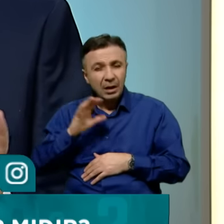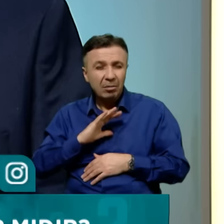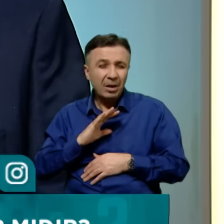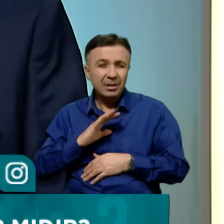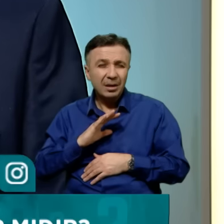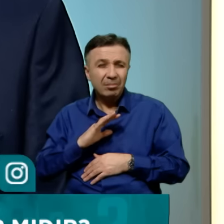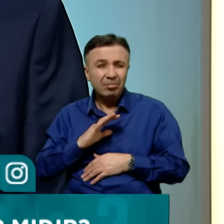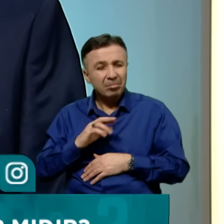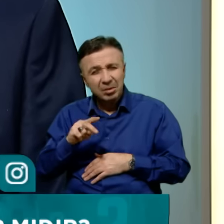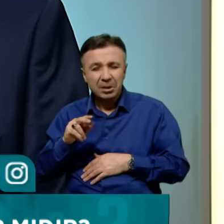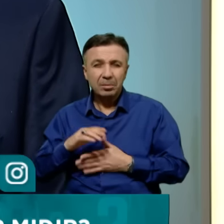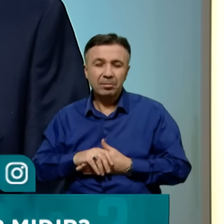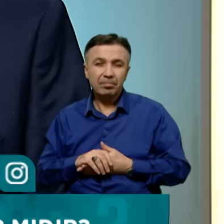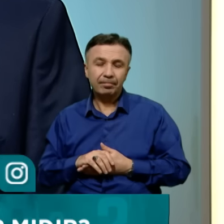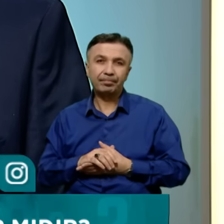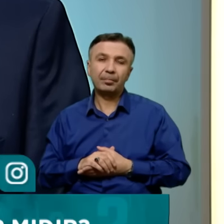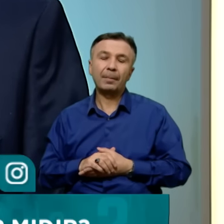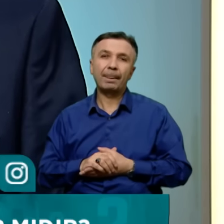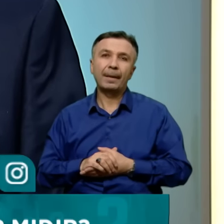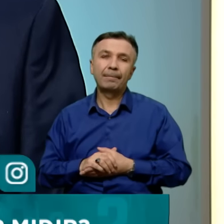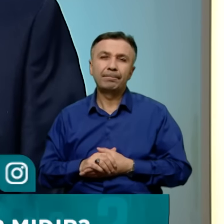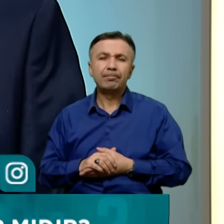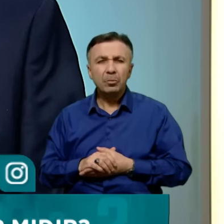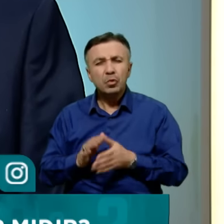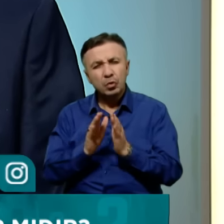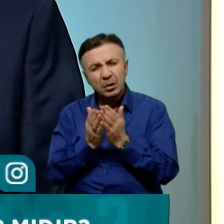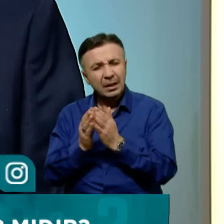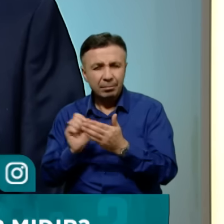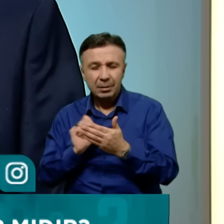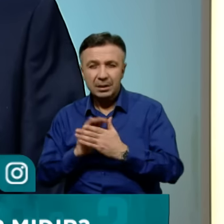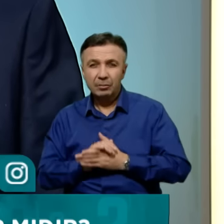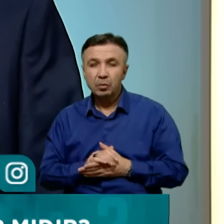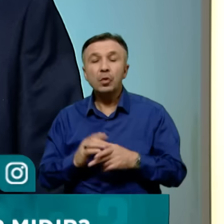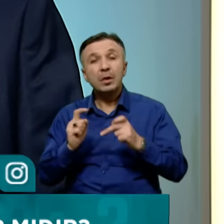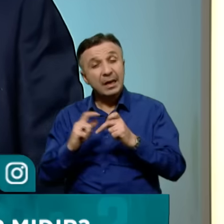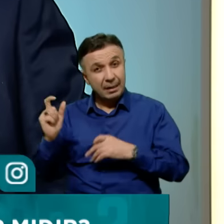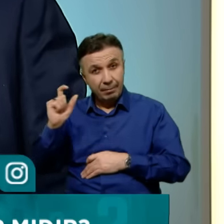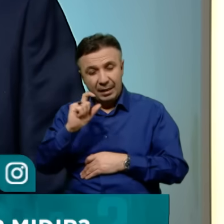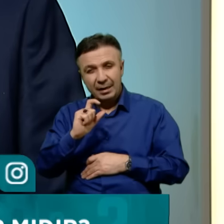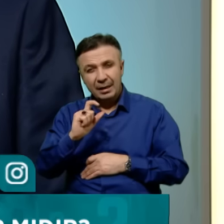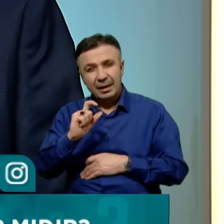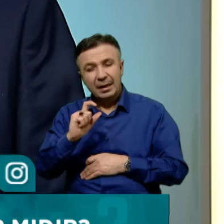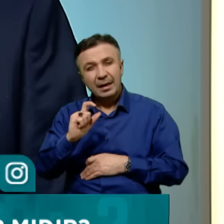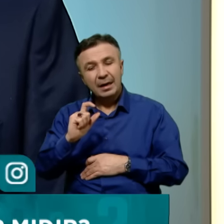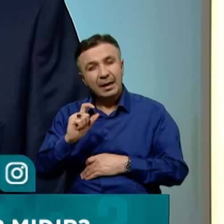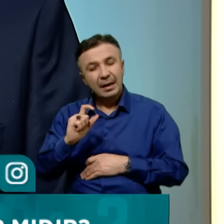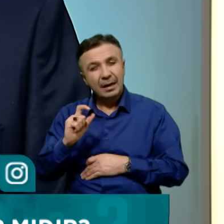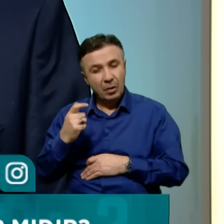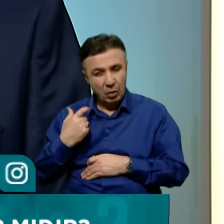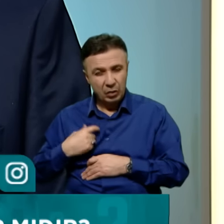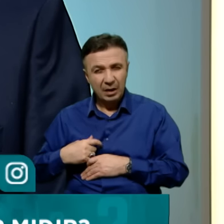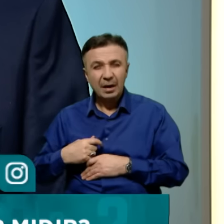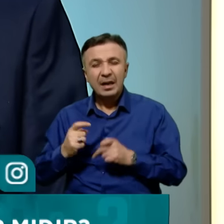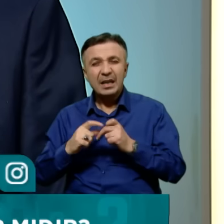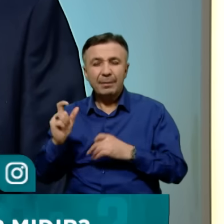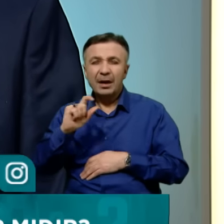vesair vesair cihaz tatil kitapları yazılmış bir sürü şimdi bu Recep ayı ile ilgili Recep'in Onun da